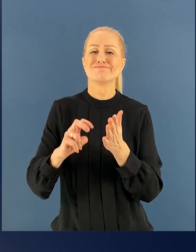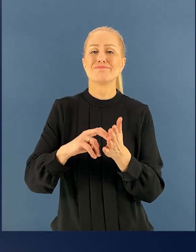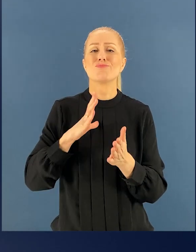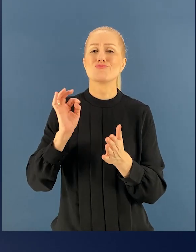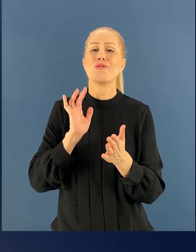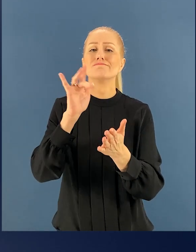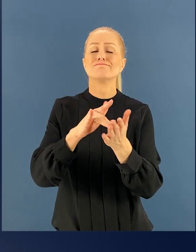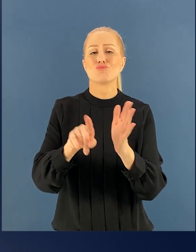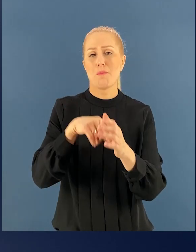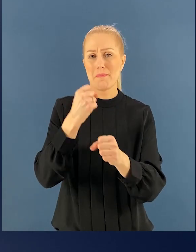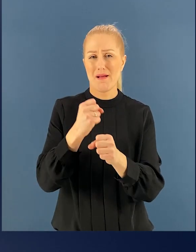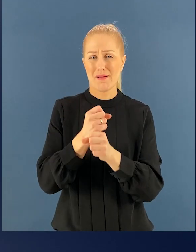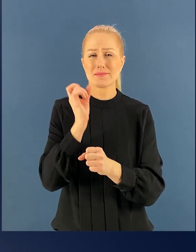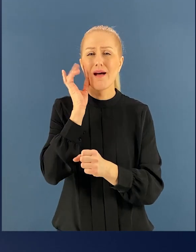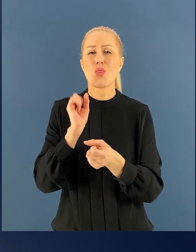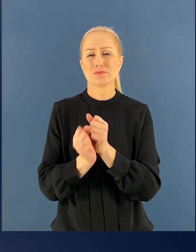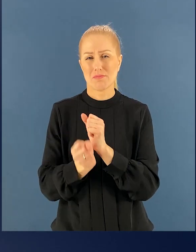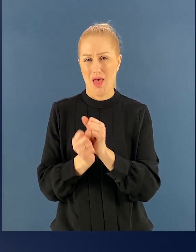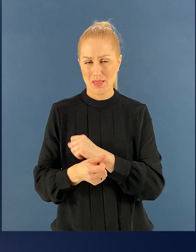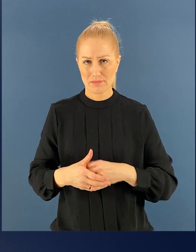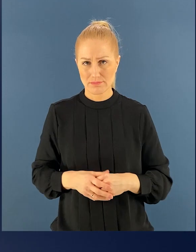do stoczni.